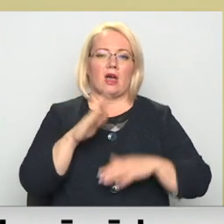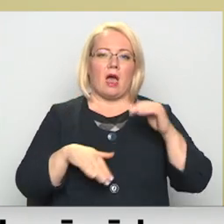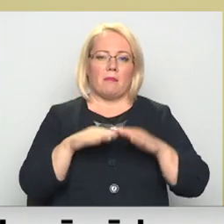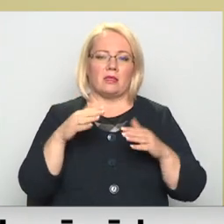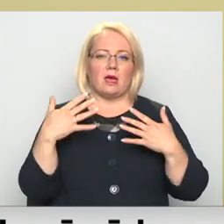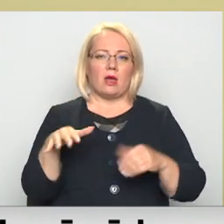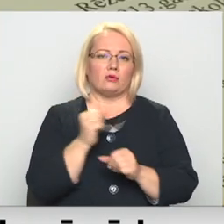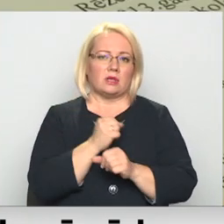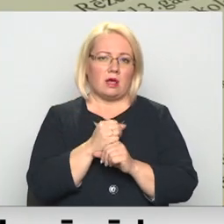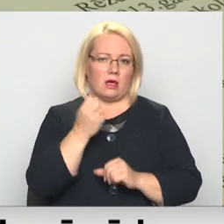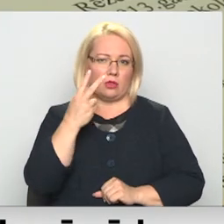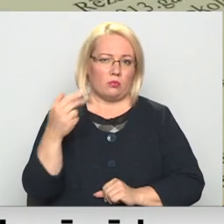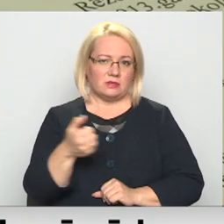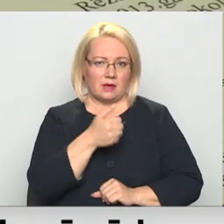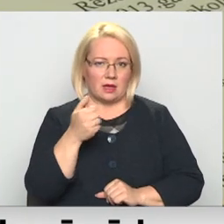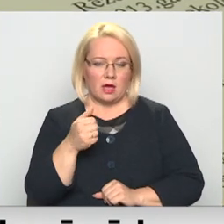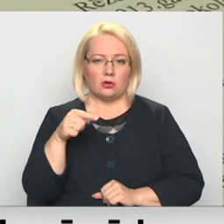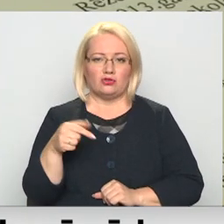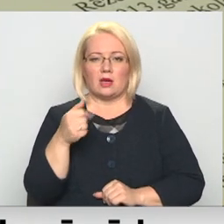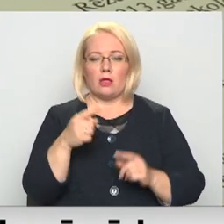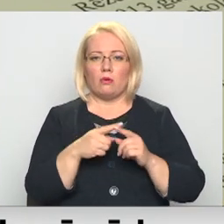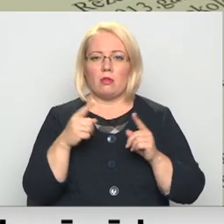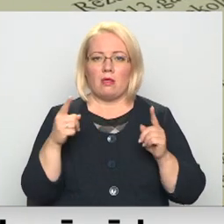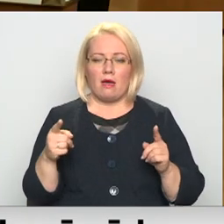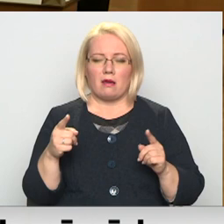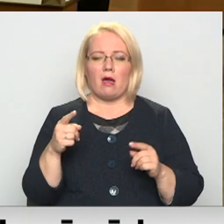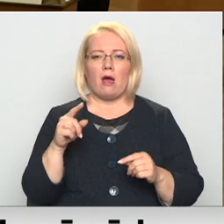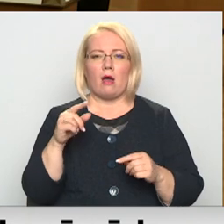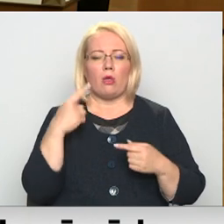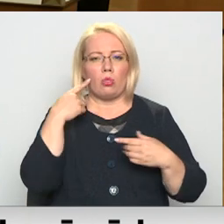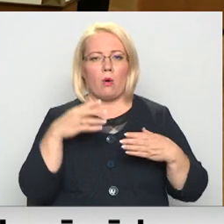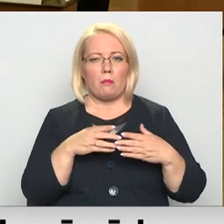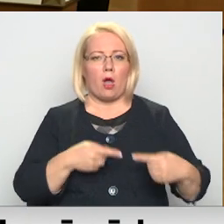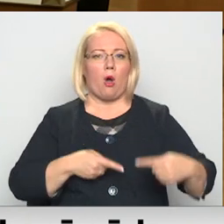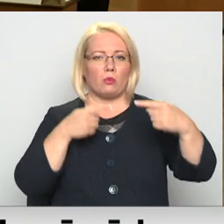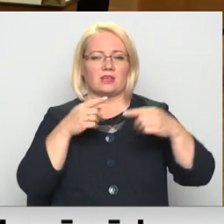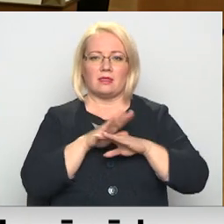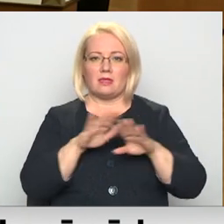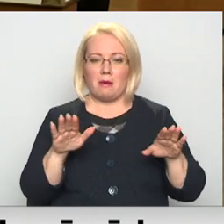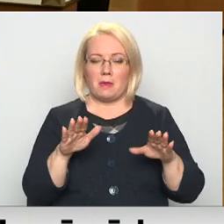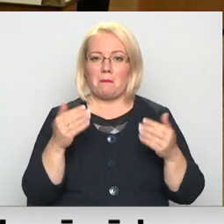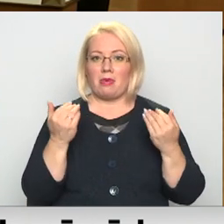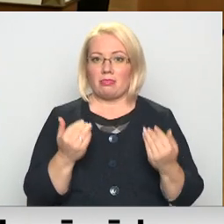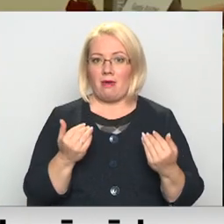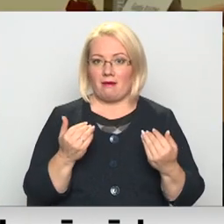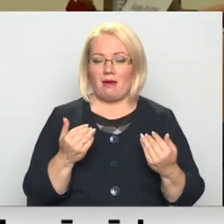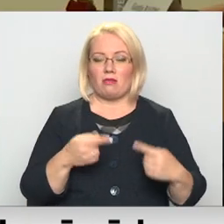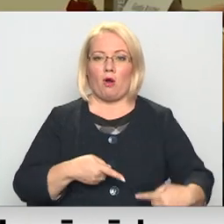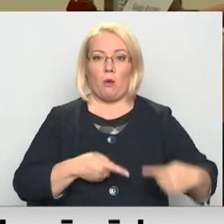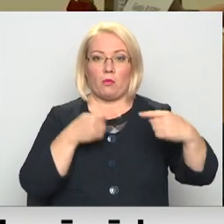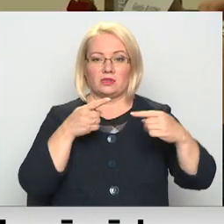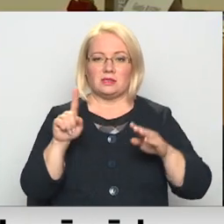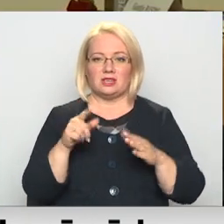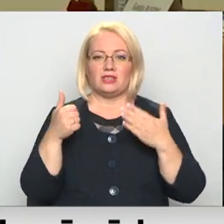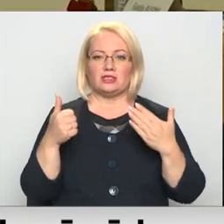jau 12 gadus. Šogadu laikā domē nebija opozīcijas, taču jaunajā sasaukumā opozīcijas spēkus veidos 6